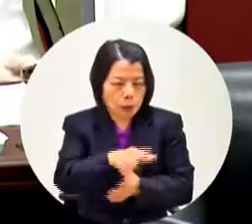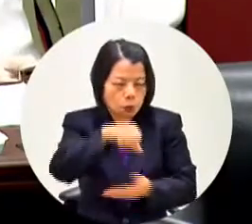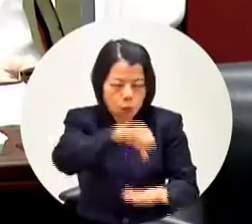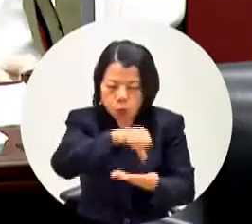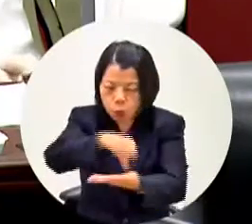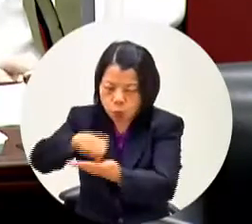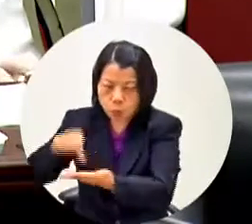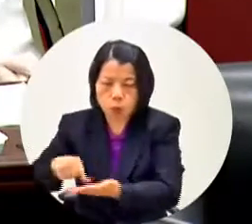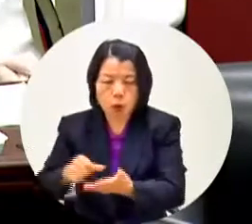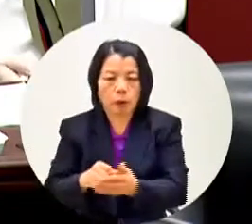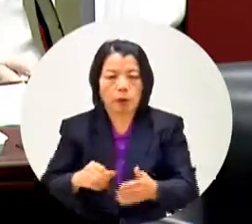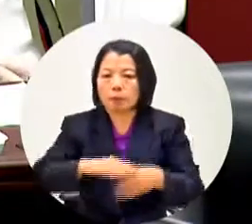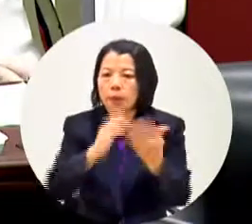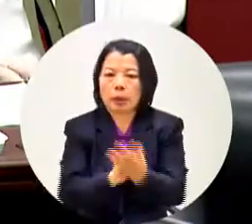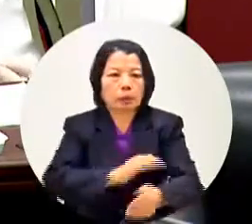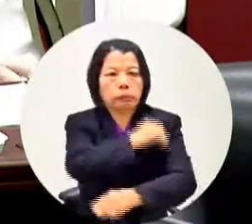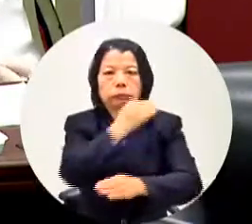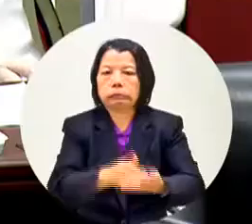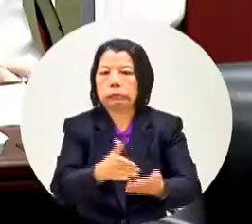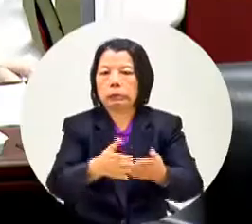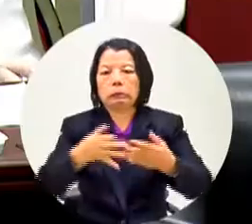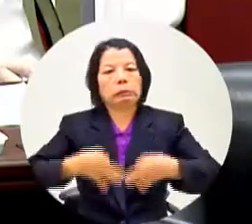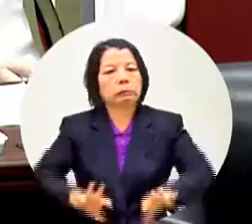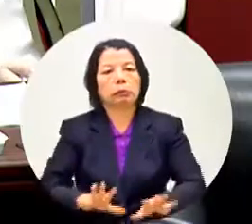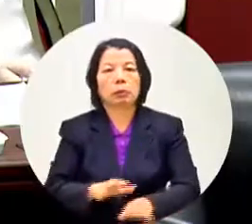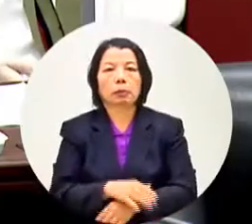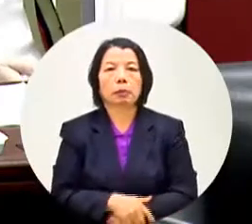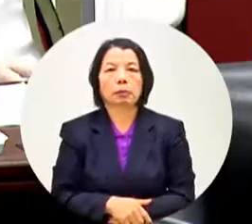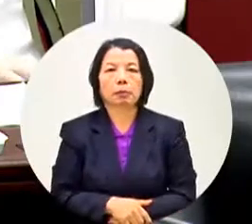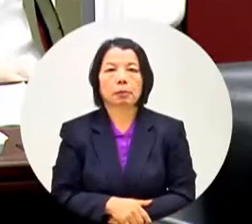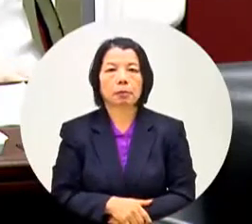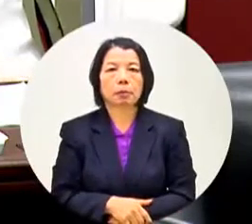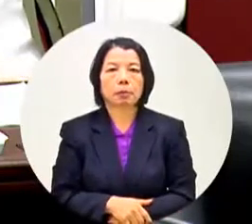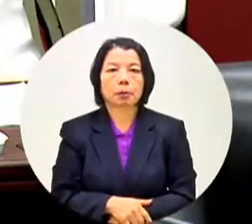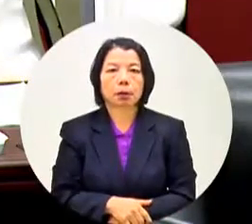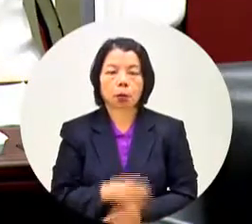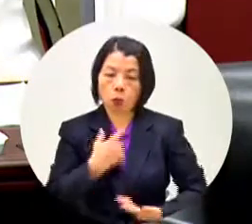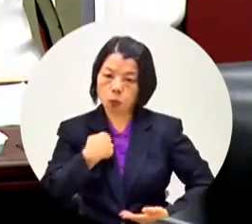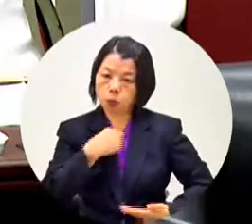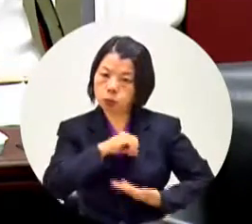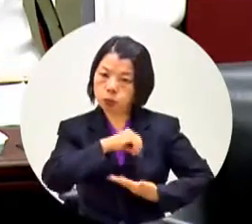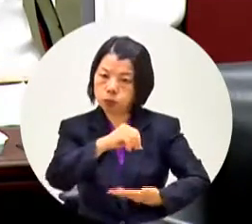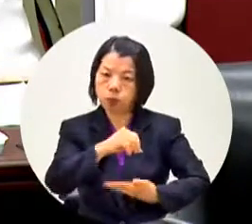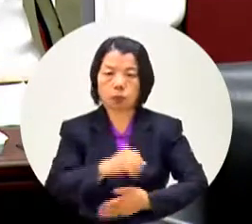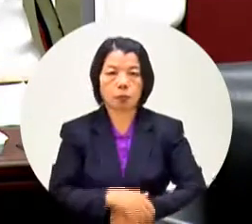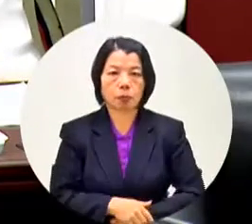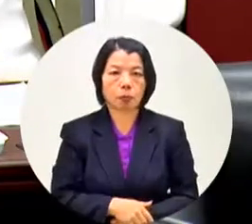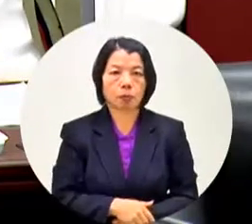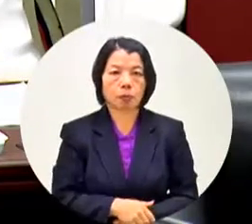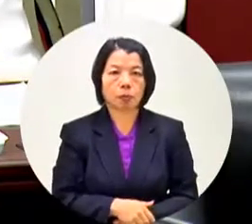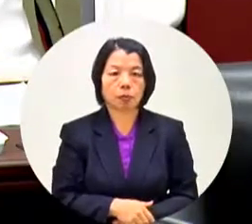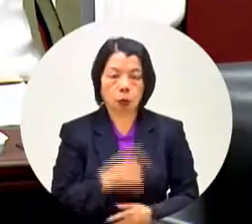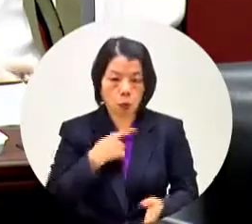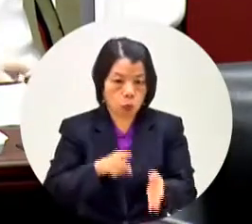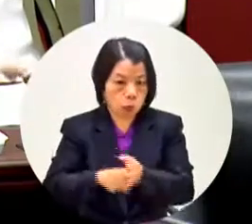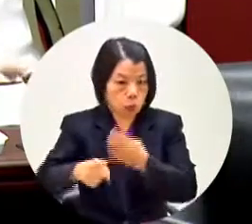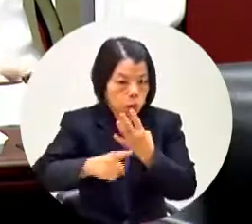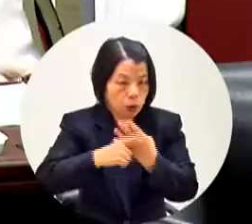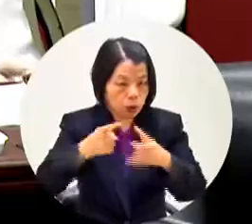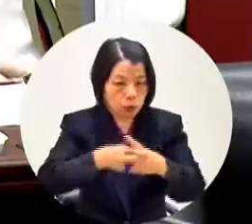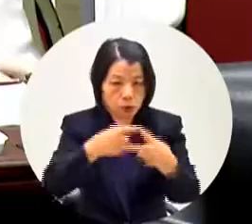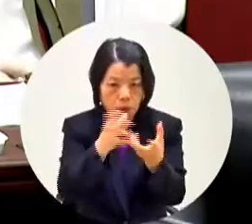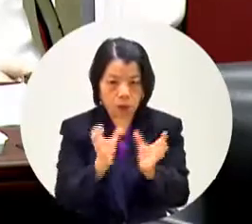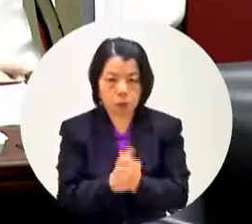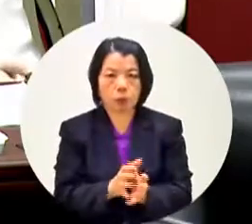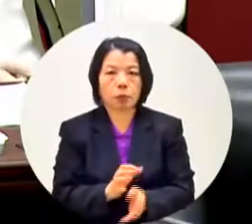它价格非常稳定。农民朋友们看到这些水果价格好的时候，有时候他们可能会一窝蜂的希望去抢种，然后会